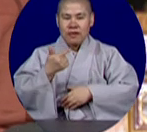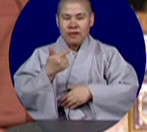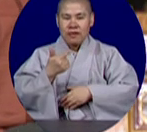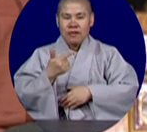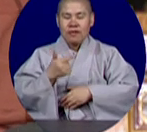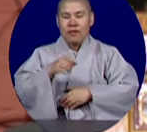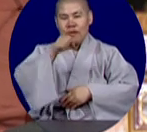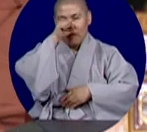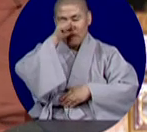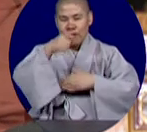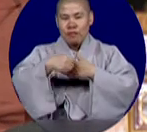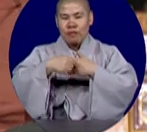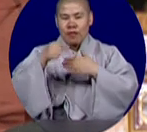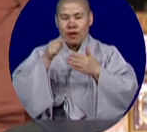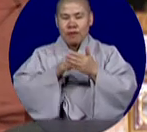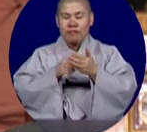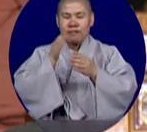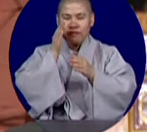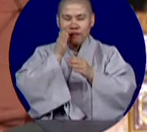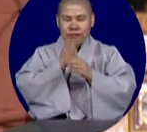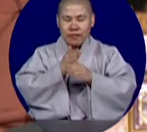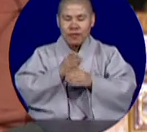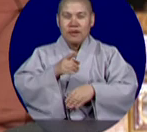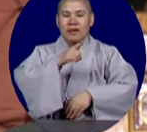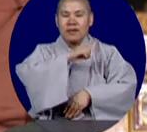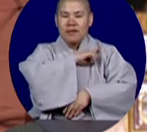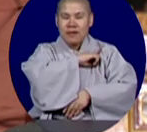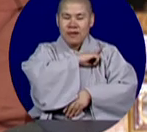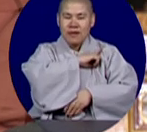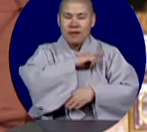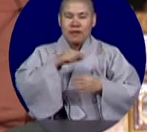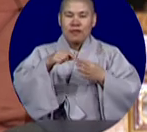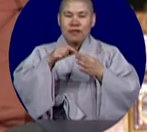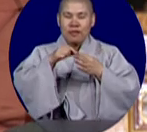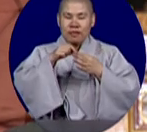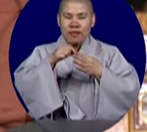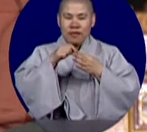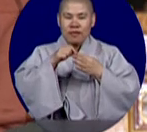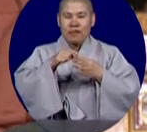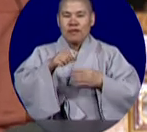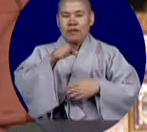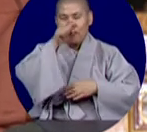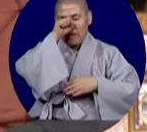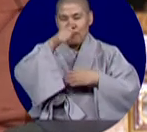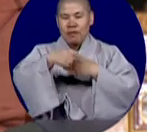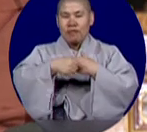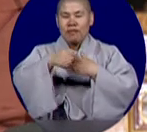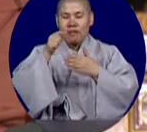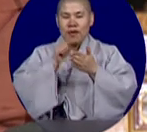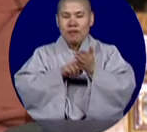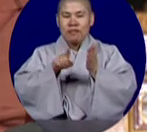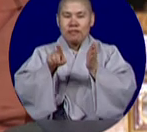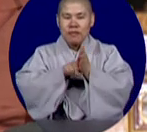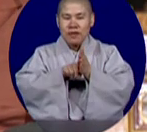그러니까 좋은 마음 중에 제일 첫 번째 해당하는 마음이 신심이에요. 믿는 마음이에요.